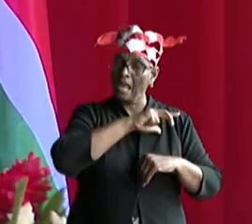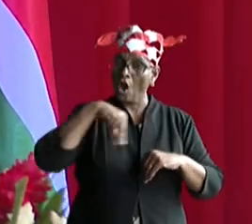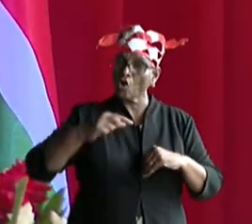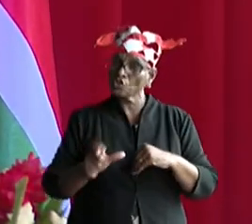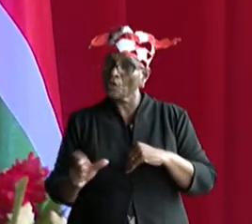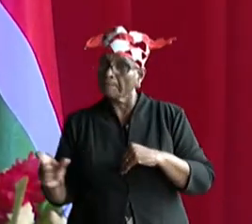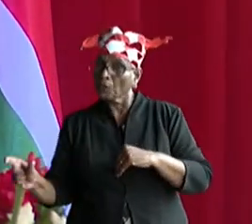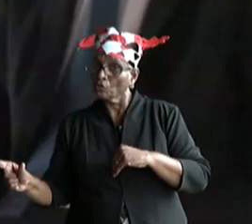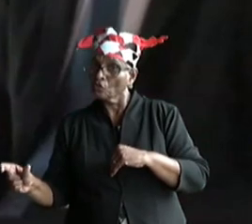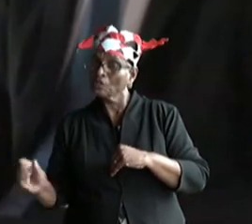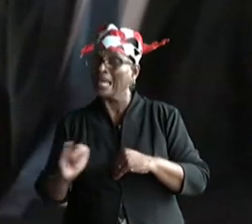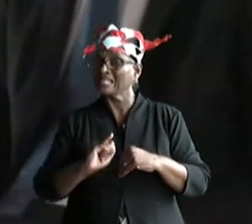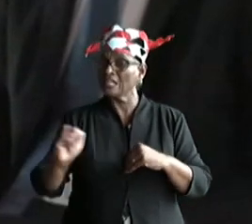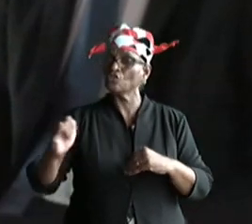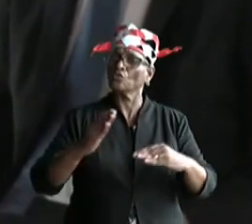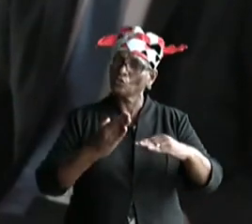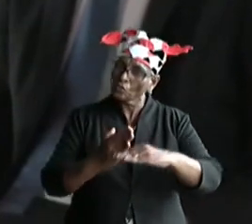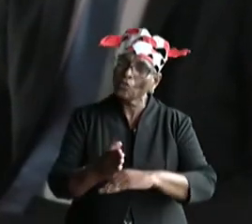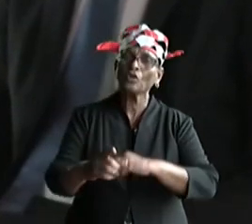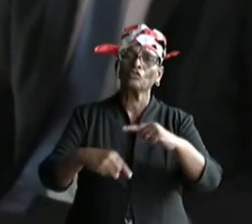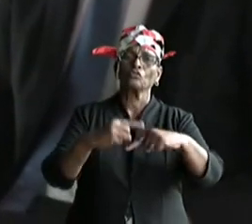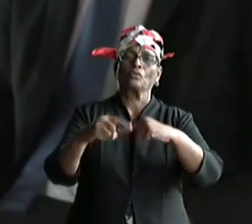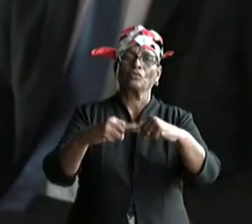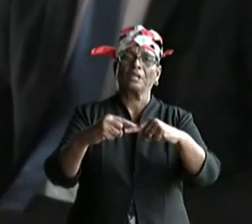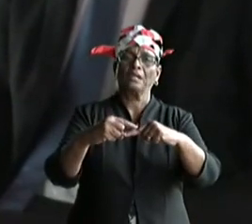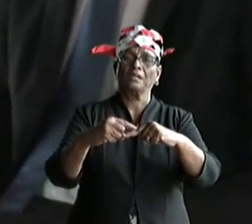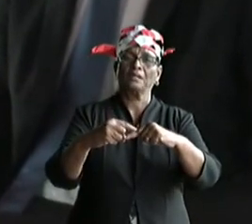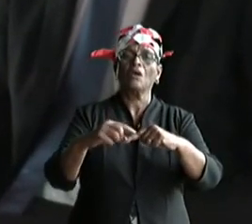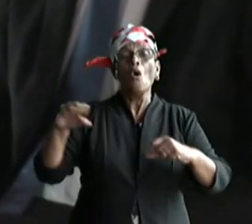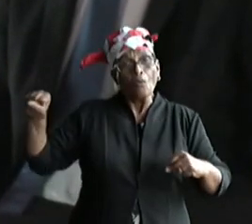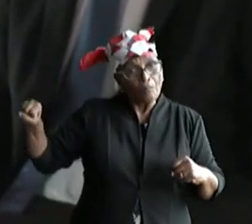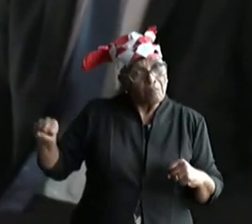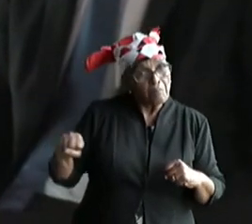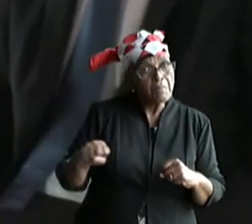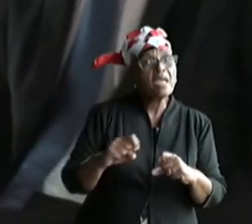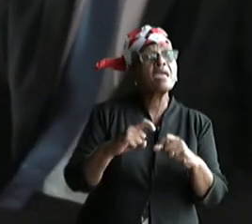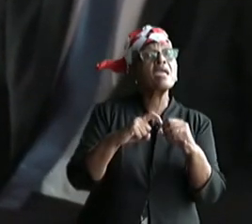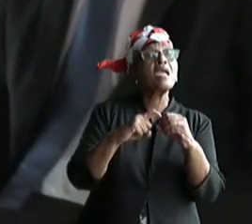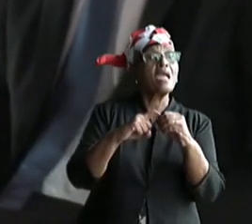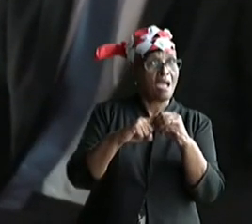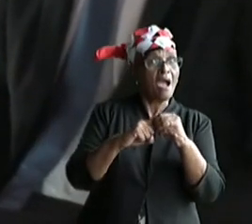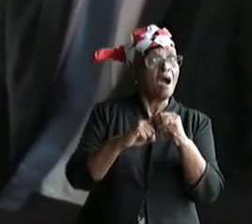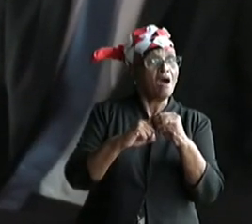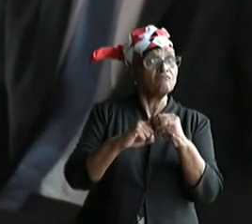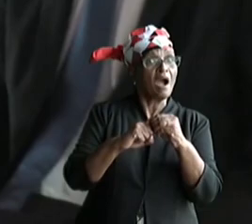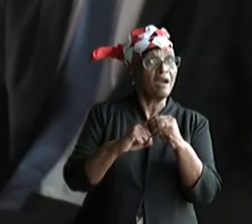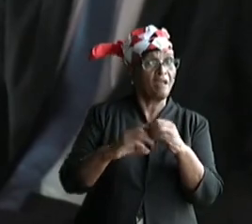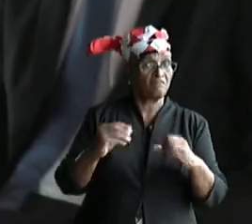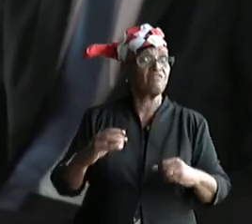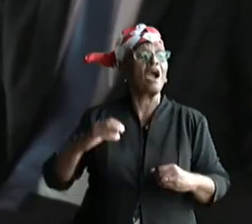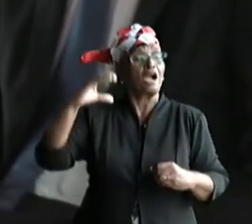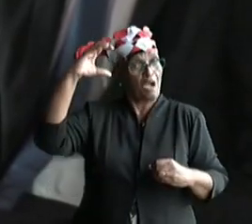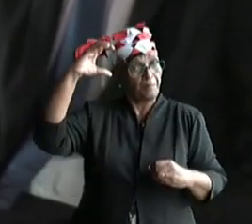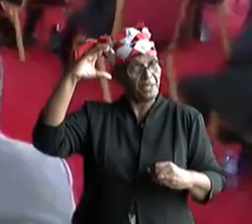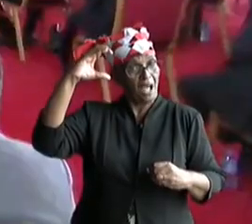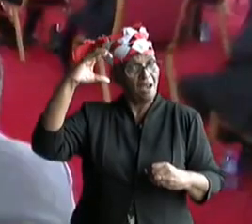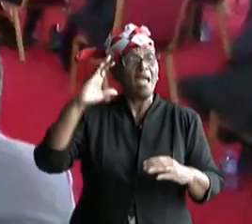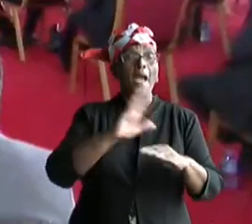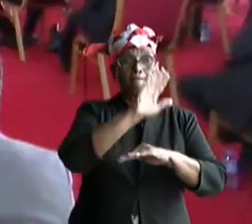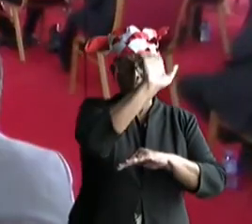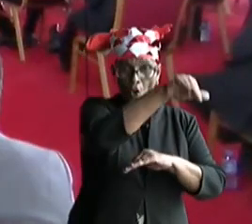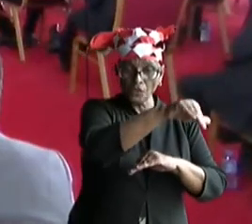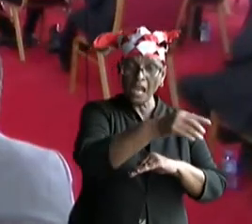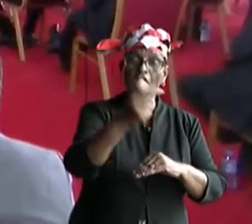industrie verder te ontwikkelen, zijn we eveneens mede afhankelijk van kapitaal en investeringen uit het buitenland.